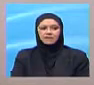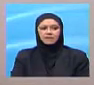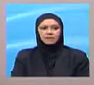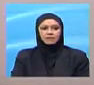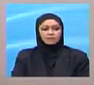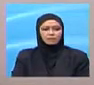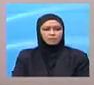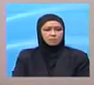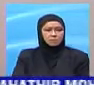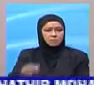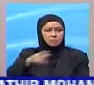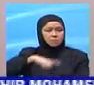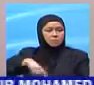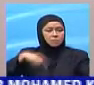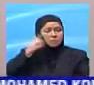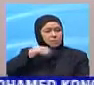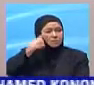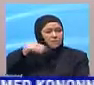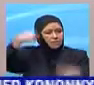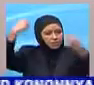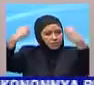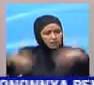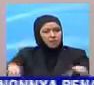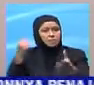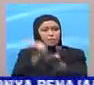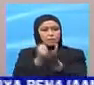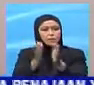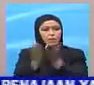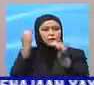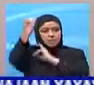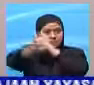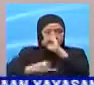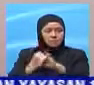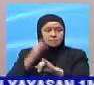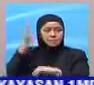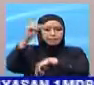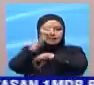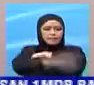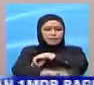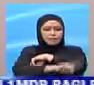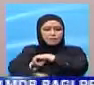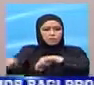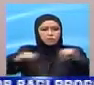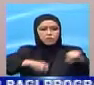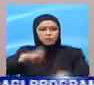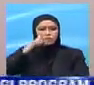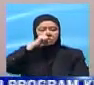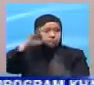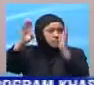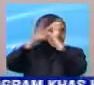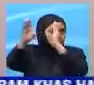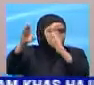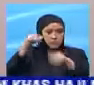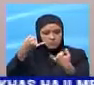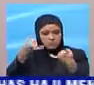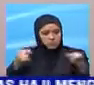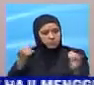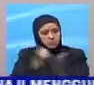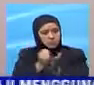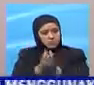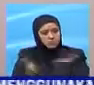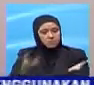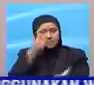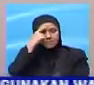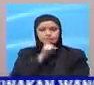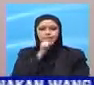Mereka yang kehilangan pasport antarabangsa akan didenda. Tindakan tegas Jabatan Imigresen itu bagi memastikan masyarakat